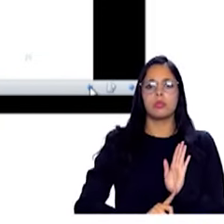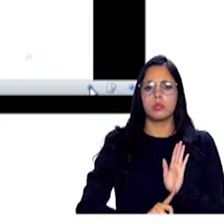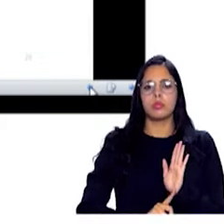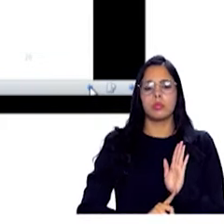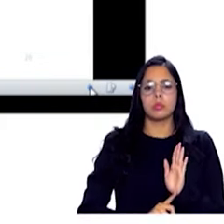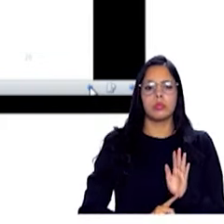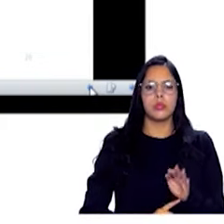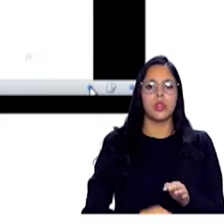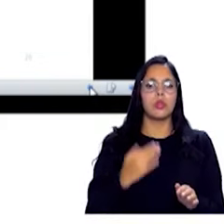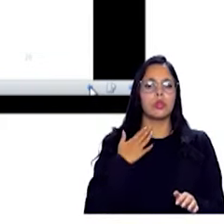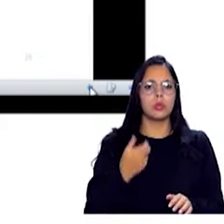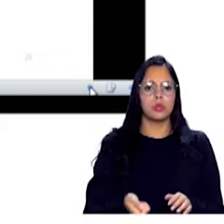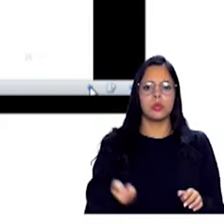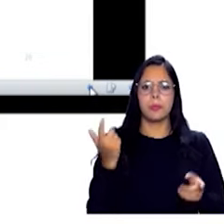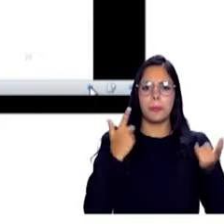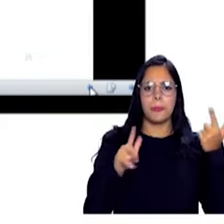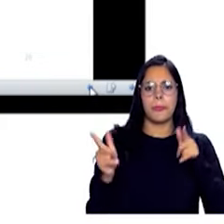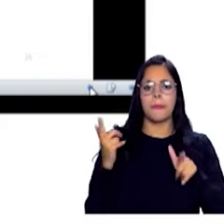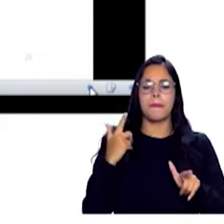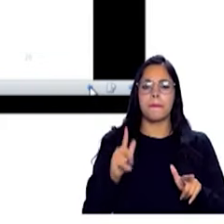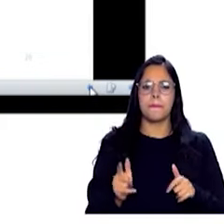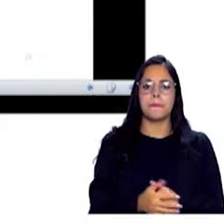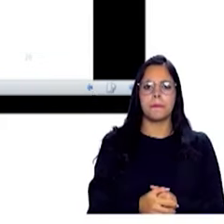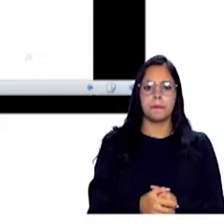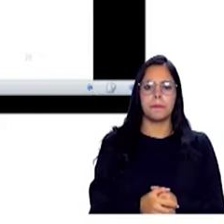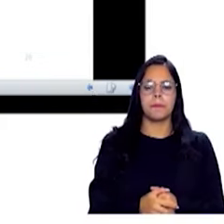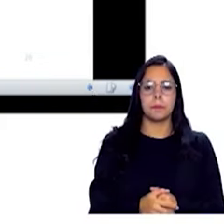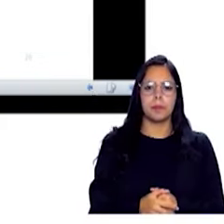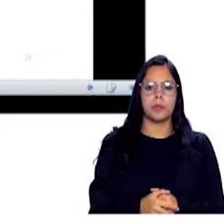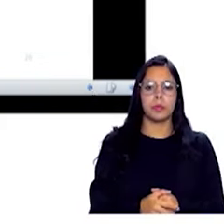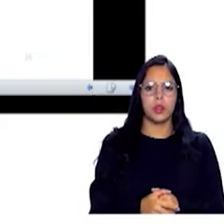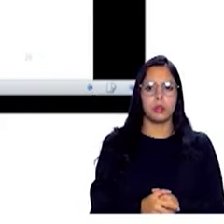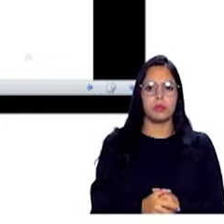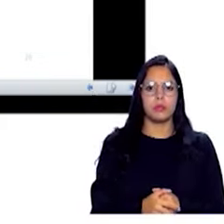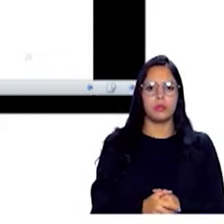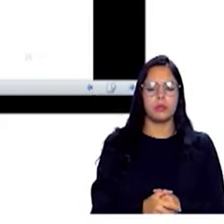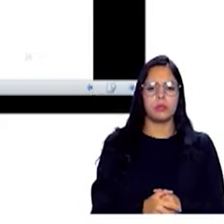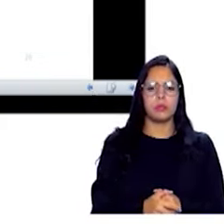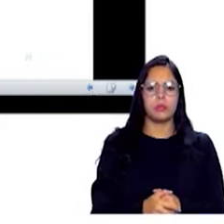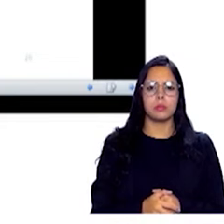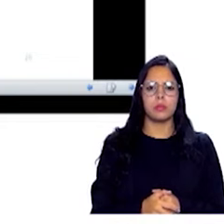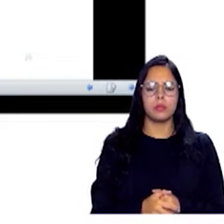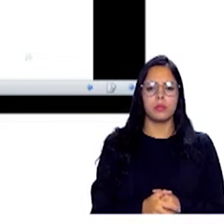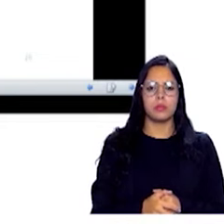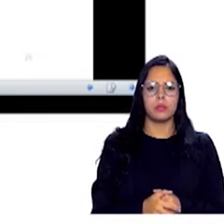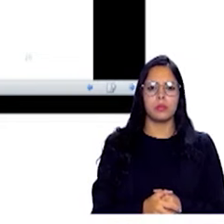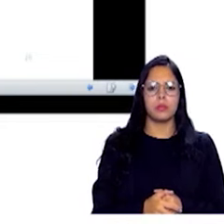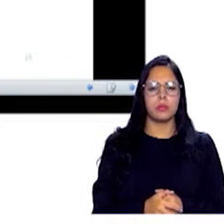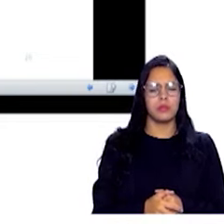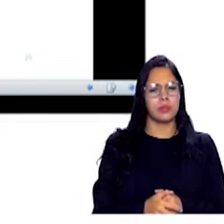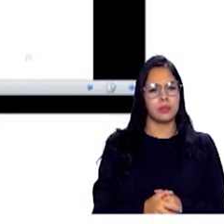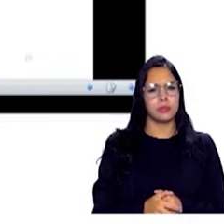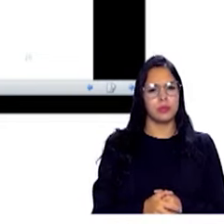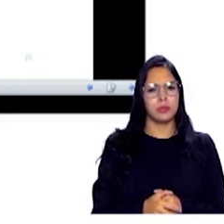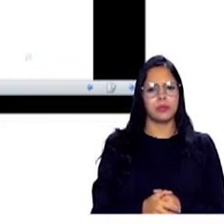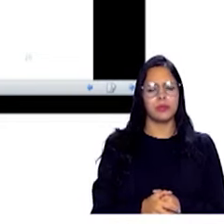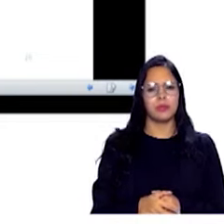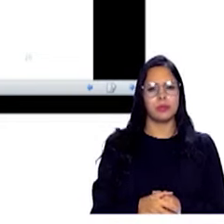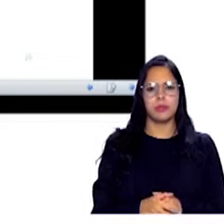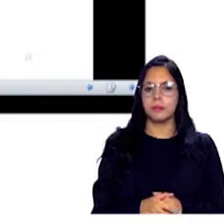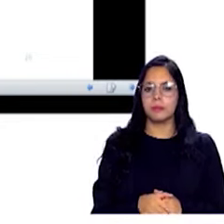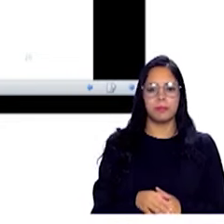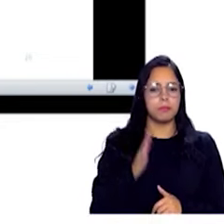vedere le le applicazioni giur en Zali ma si pone un problema Ancora delicato che effetti pu avere Il